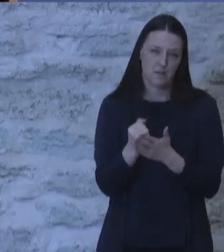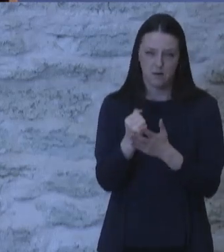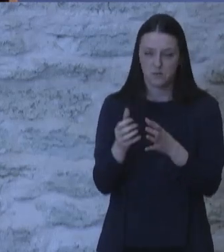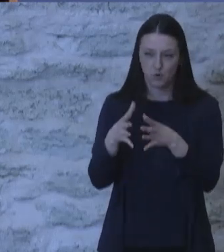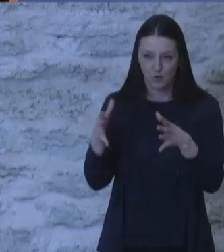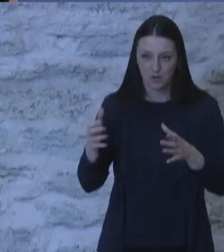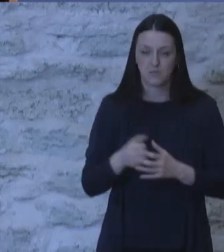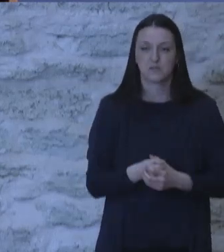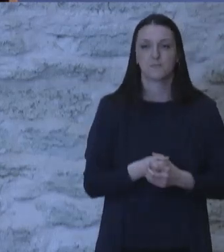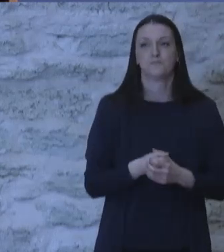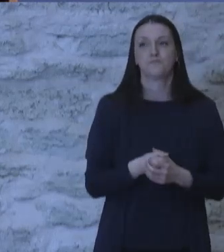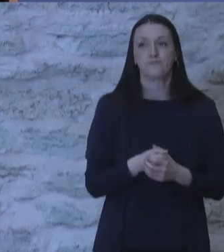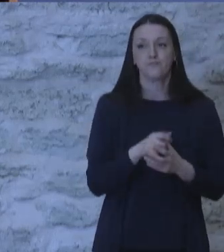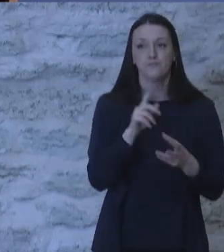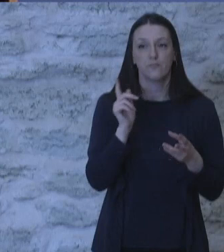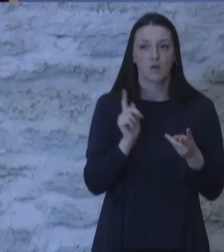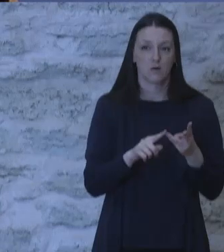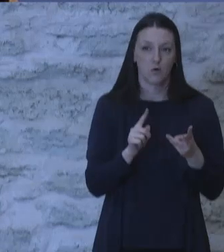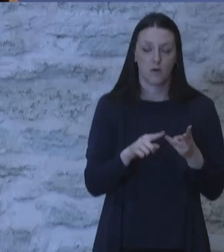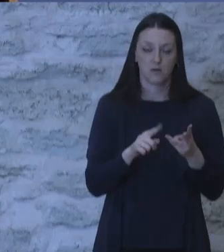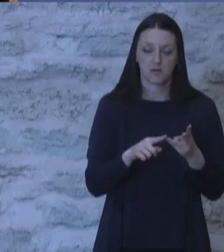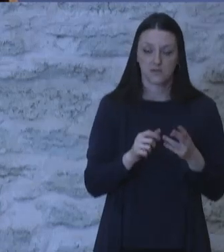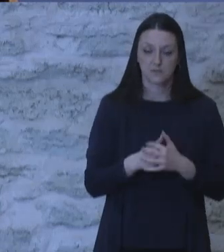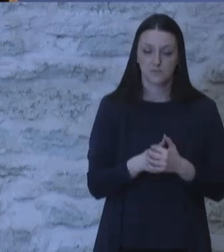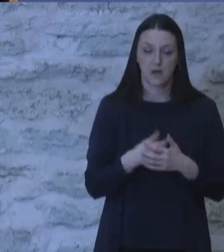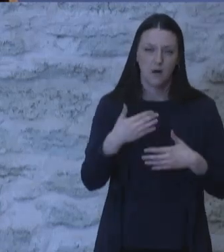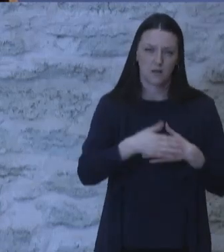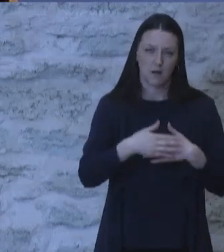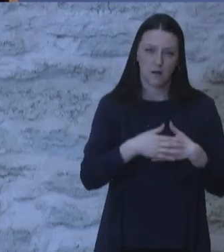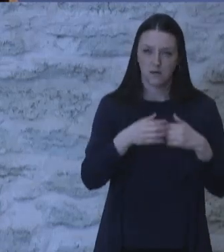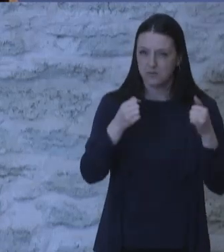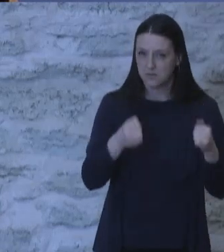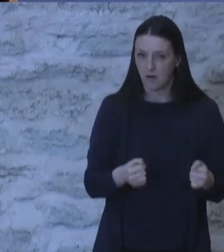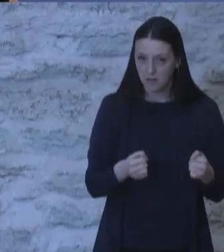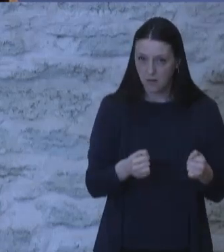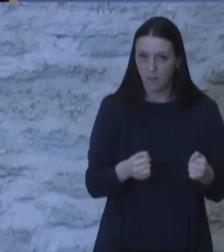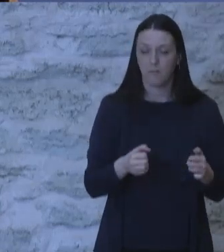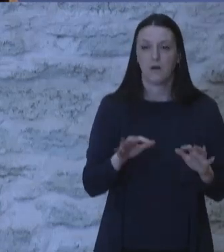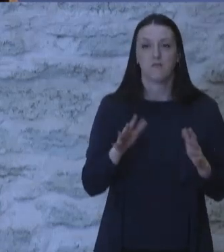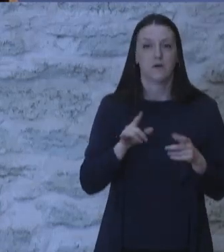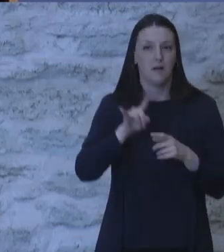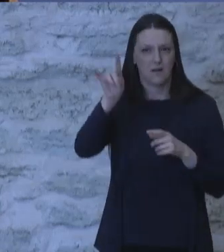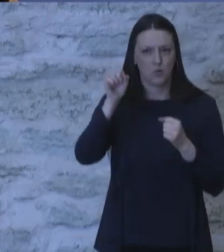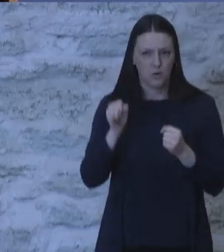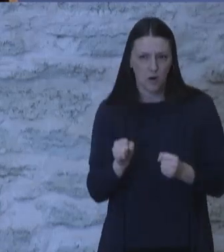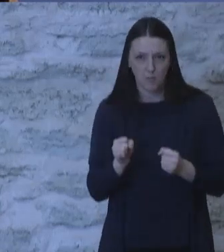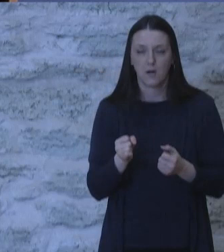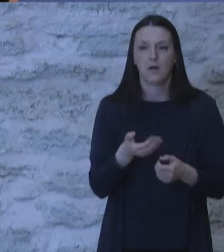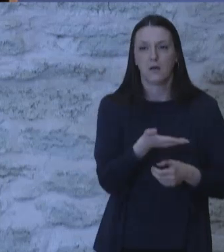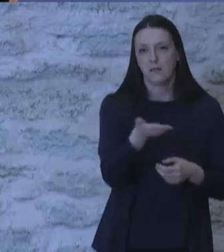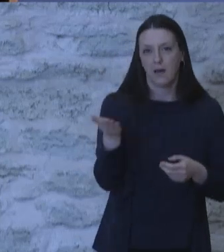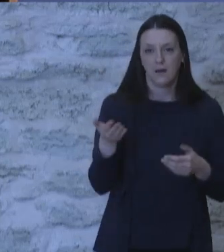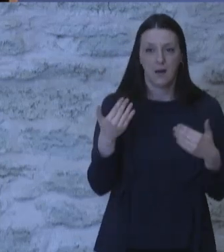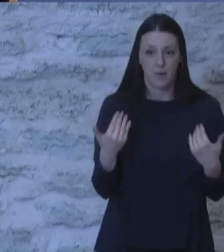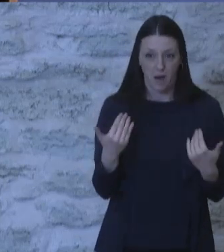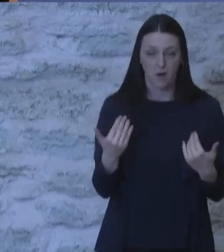Tallinna Sadama ja Tallinna Lennujaama puhul neile kehtivad, praegus